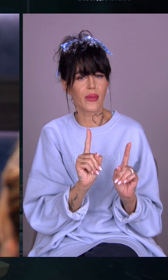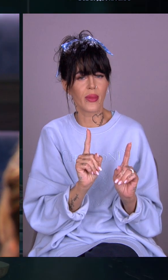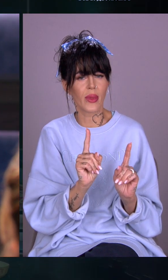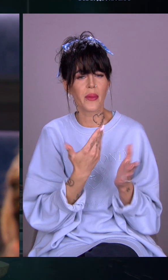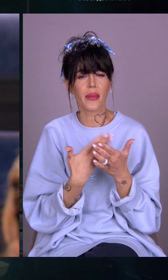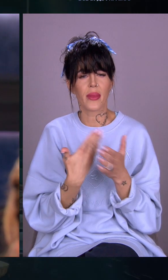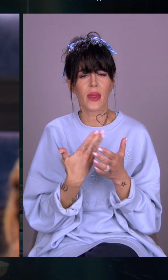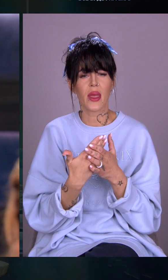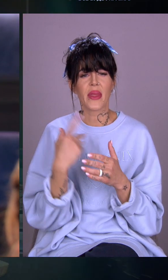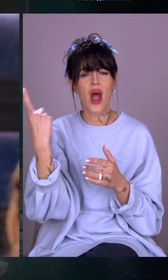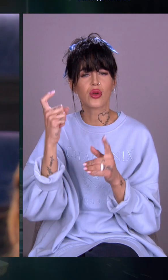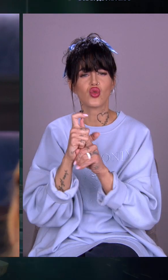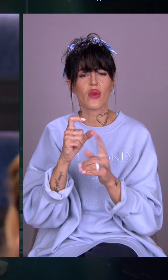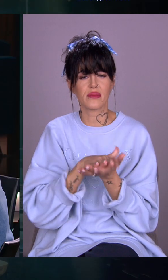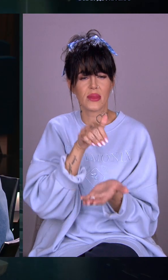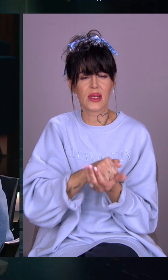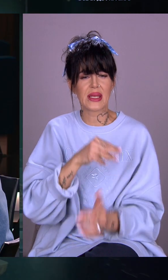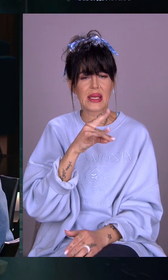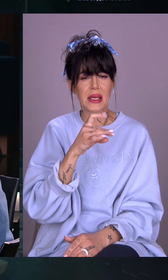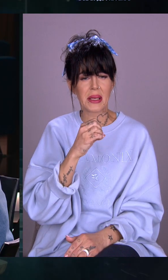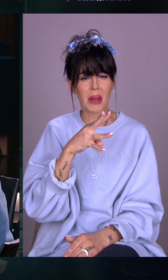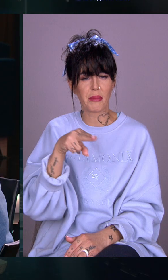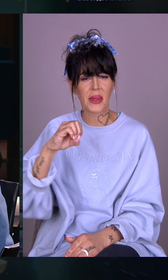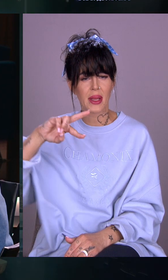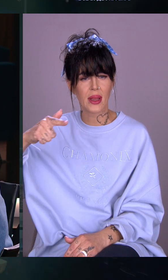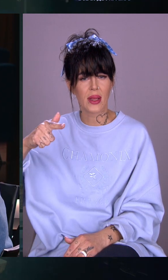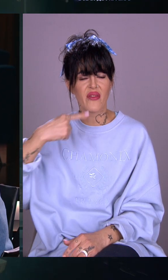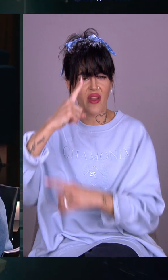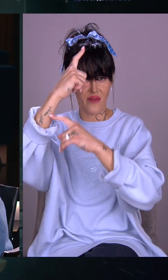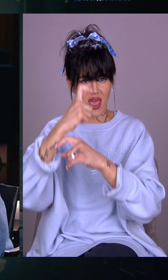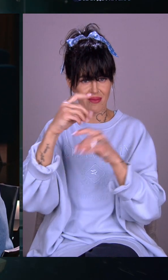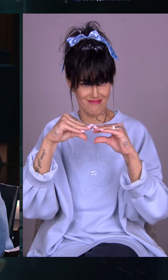харківське слово «тремпель»? Трємпель? Ну це штука,